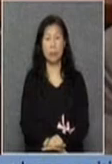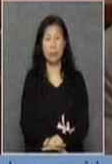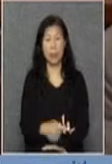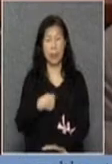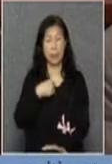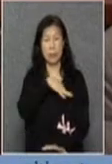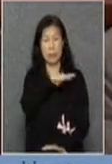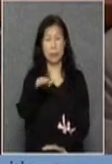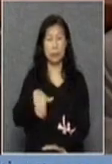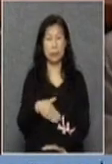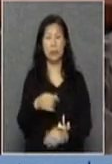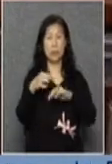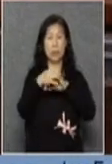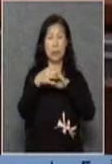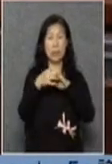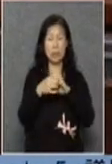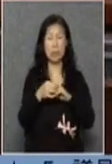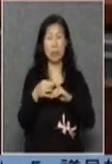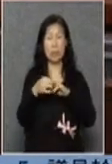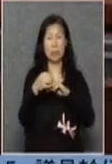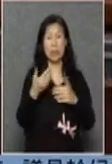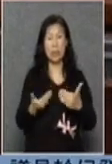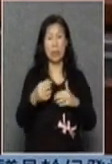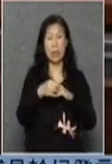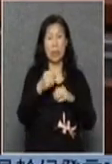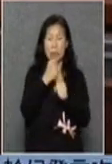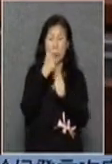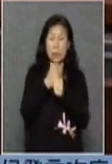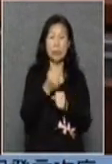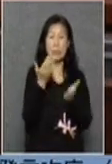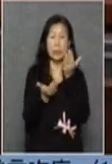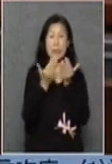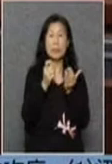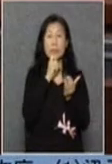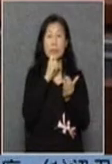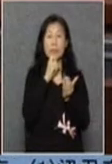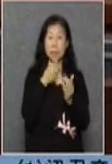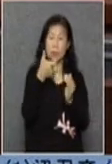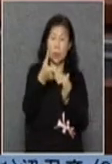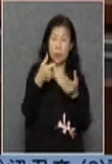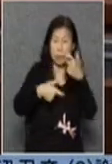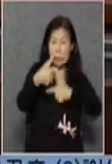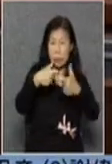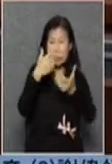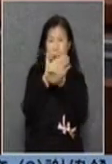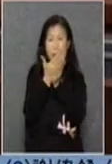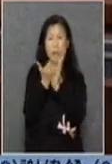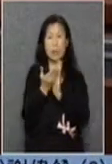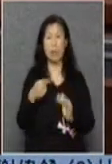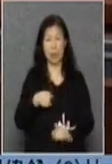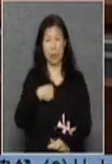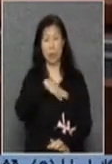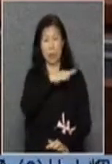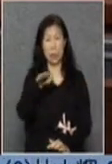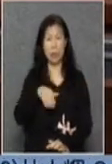哋無論我哋嘅金融嘅行業又好，或者係我哋嘅投資行業又好咧。因為我哋有一個良